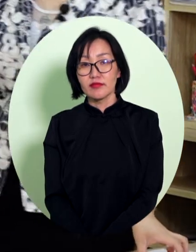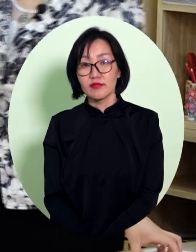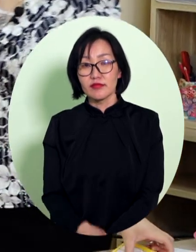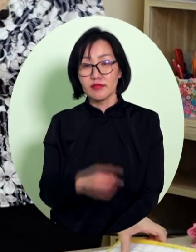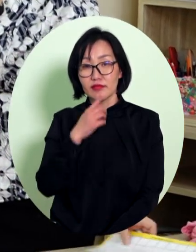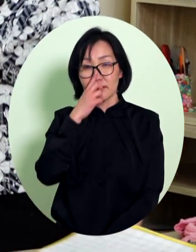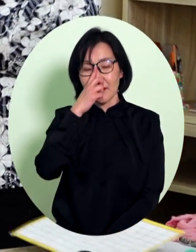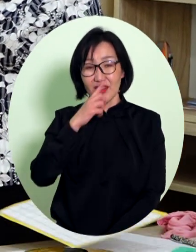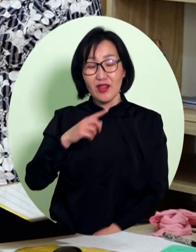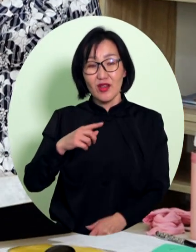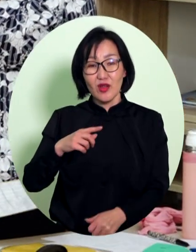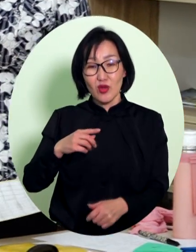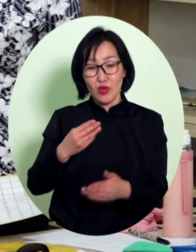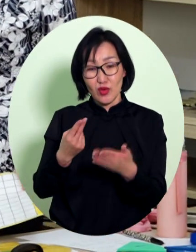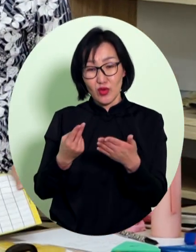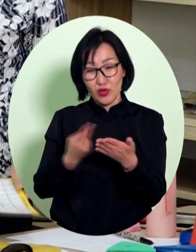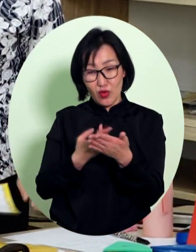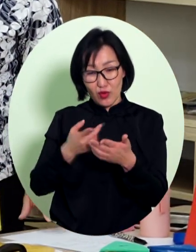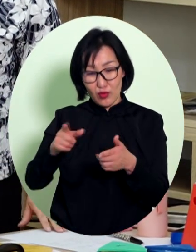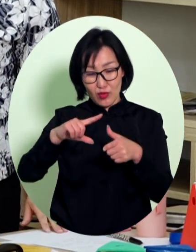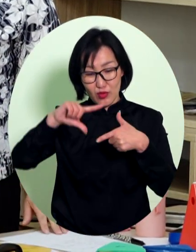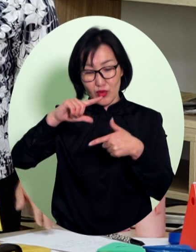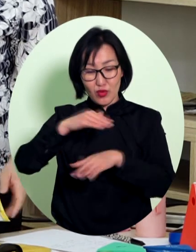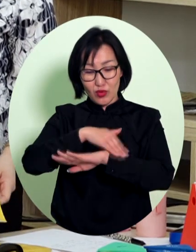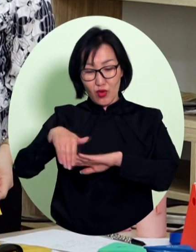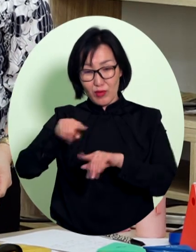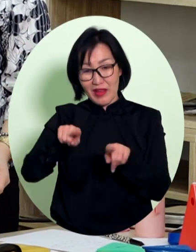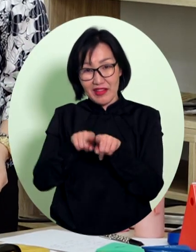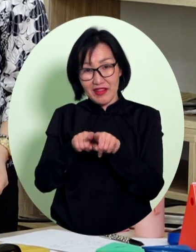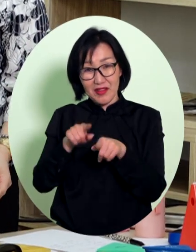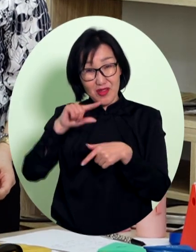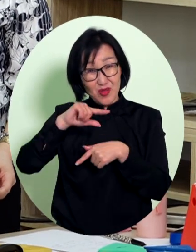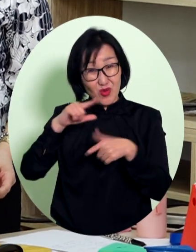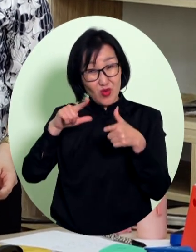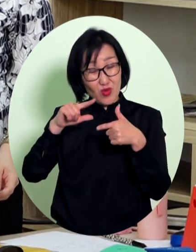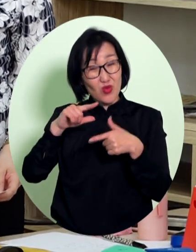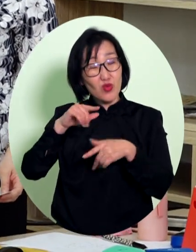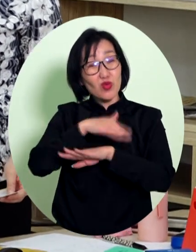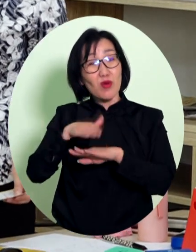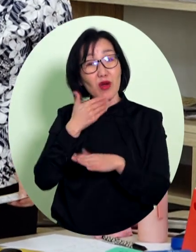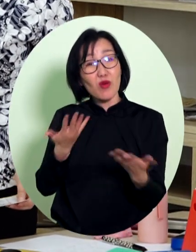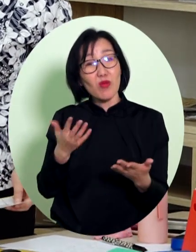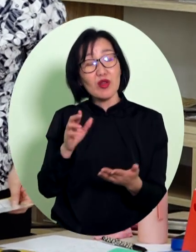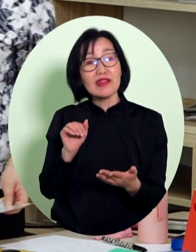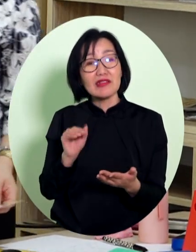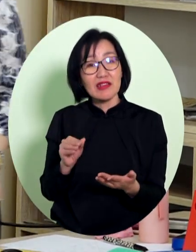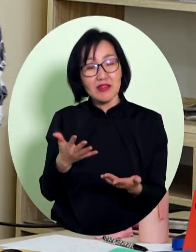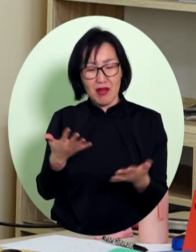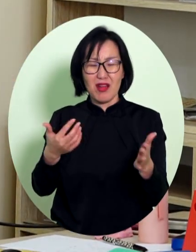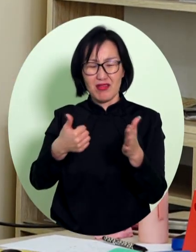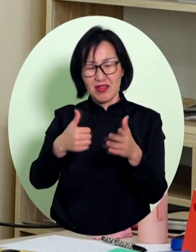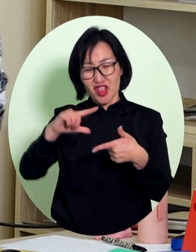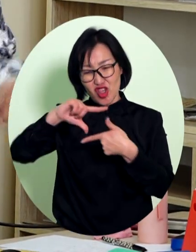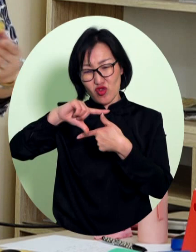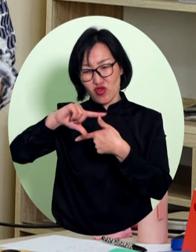Тэгвэл тэгш өнцөгт шугам байхгүй хүүхдүүд өөрт байгаа тэгш өнцөгтэй зүйлээ ашиглая. Тэгш өнцөгт юу байна? Дэвтэр,